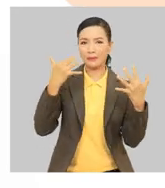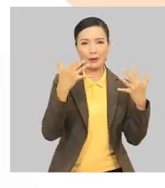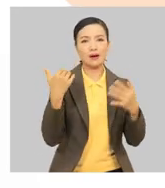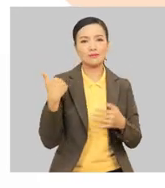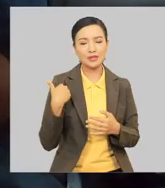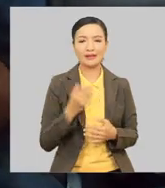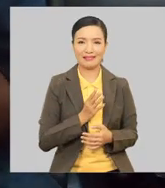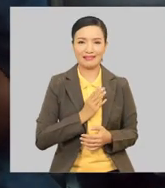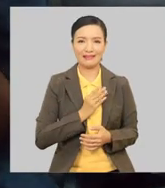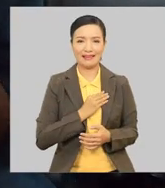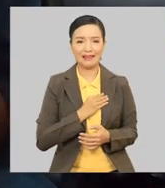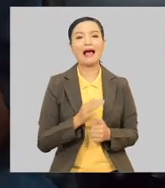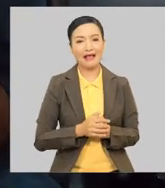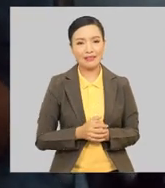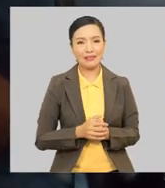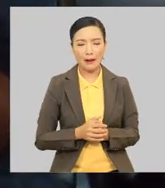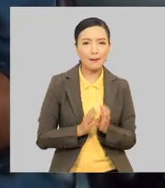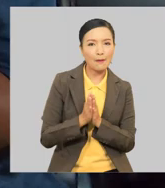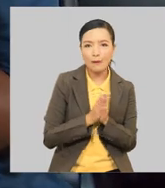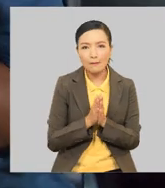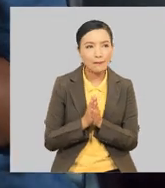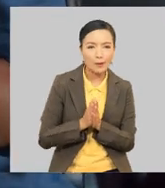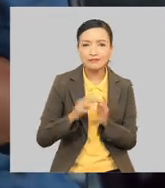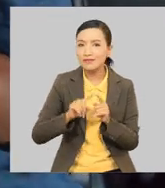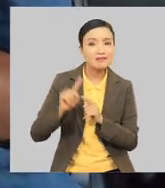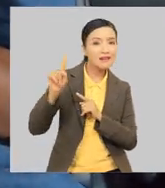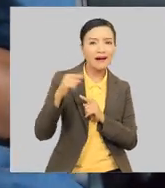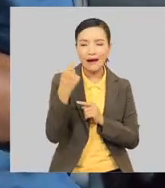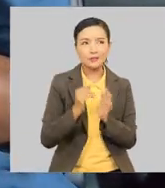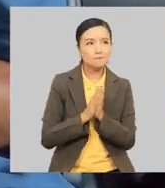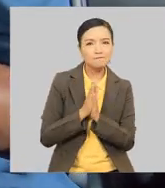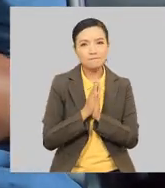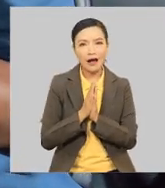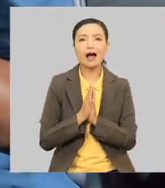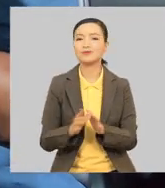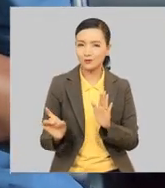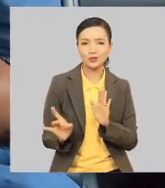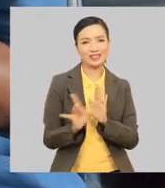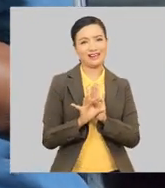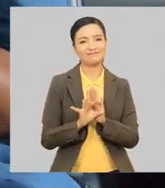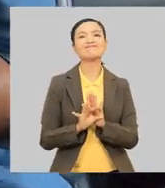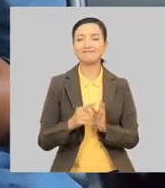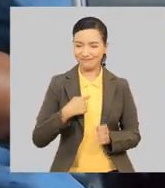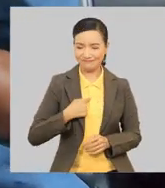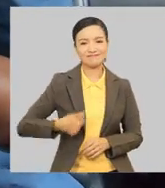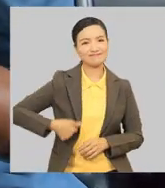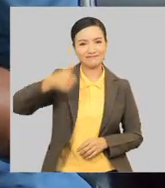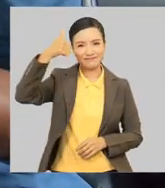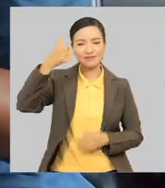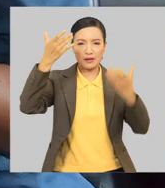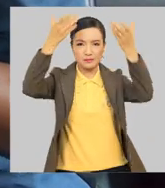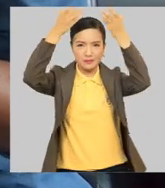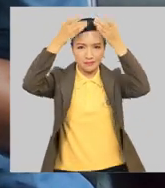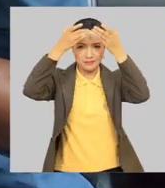ควรนะคะพอผลประกาศออกมาก็ลุ้นเหมือนกันว่าเราจะได้หรือเปล่าแล้วสุดท้ายก็ชมพู่ก็ได้ครับม